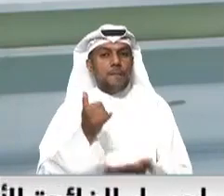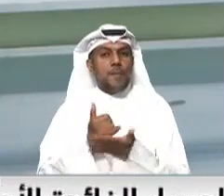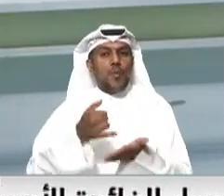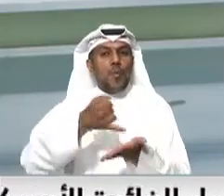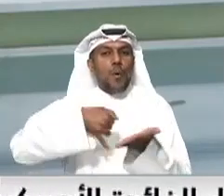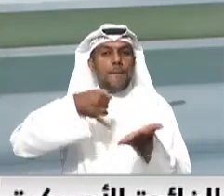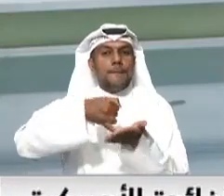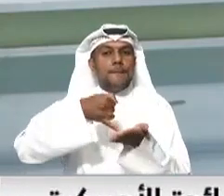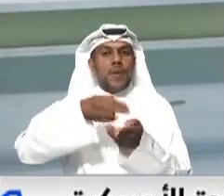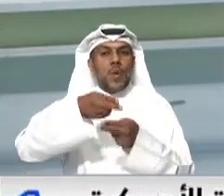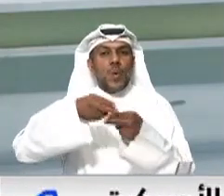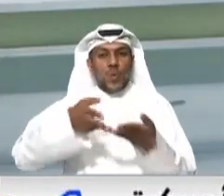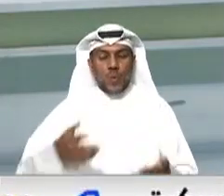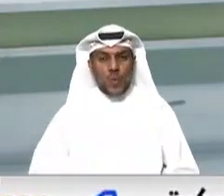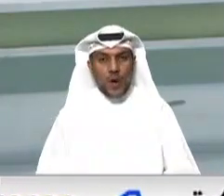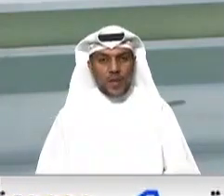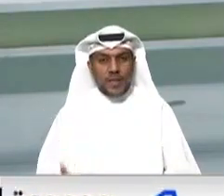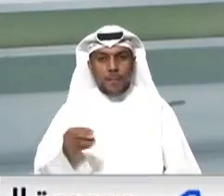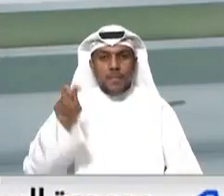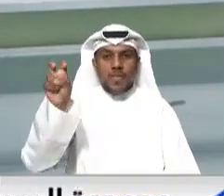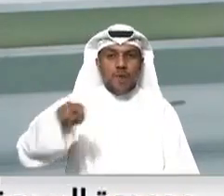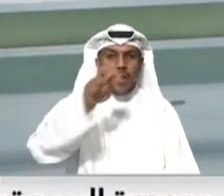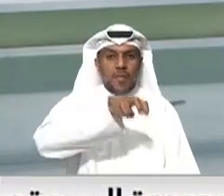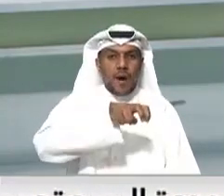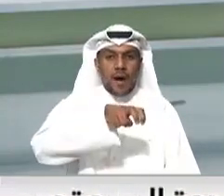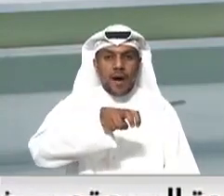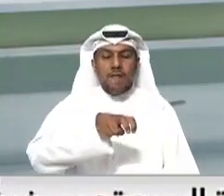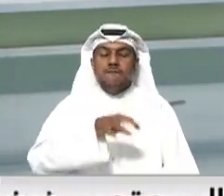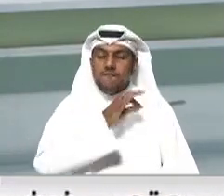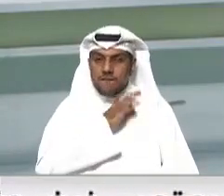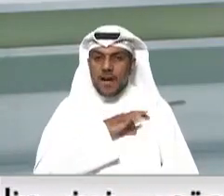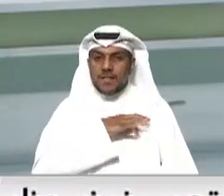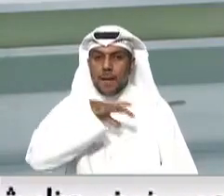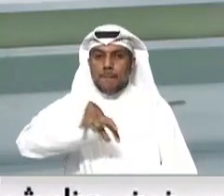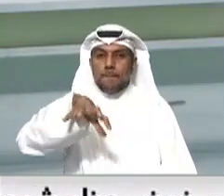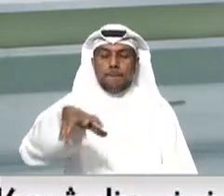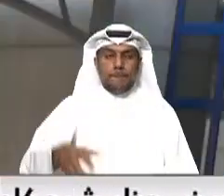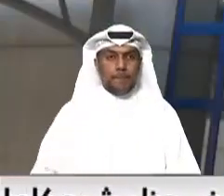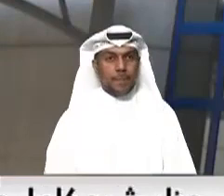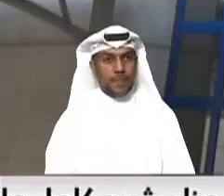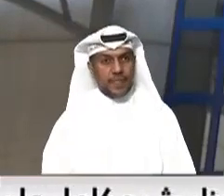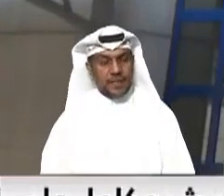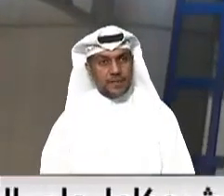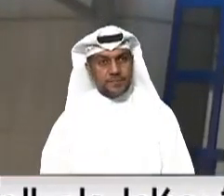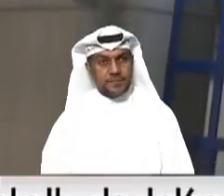منه 88 جهة حتى الآن.